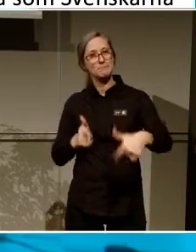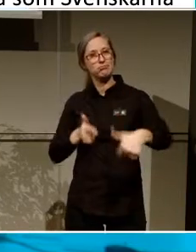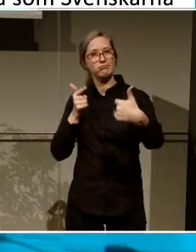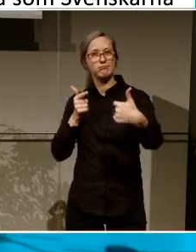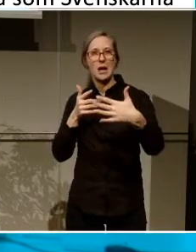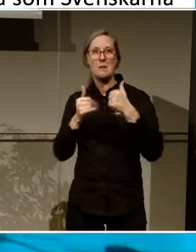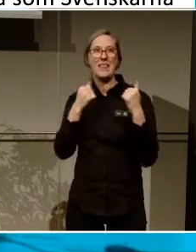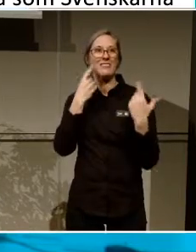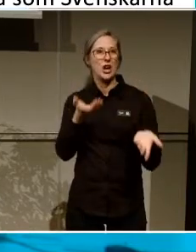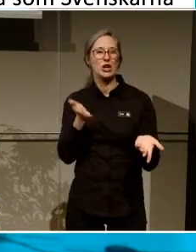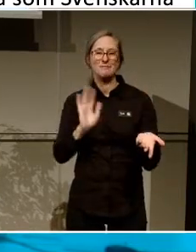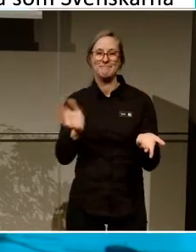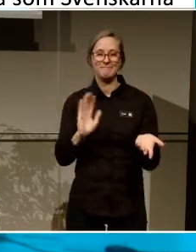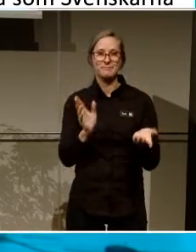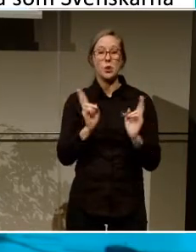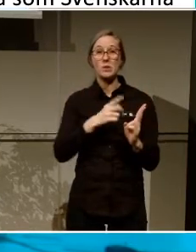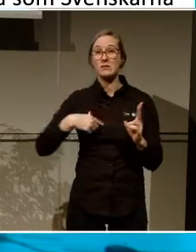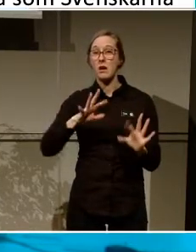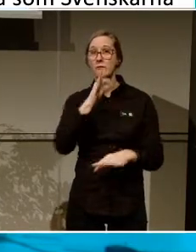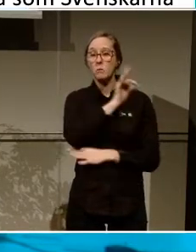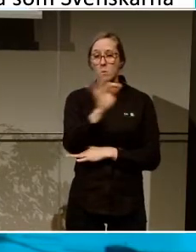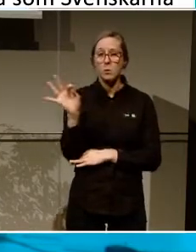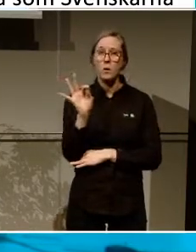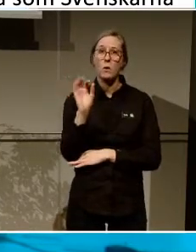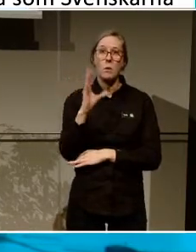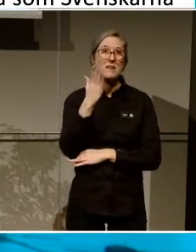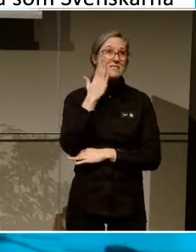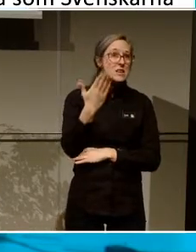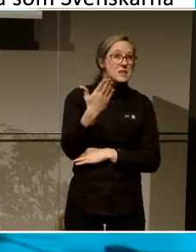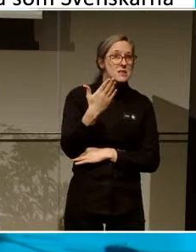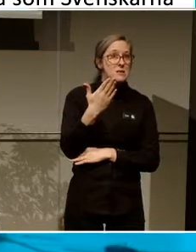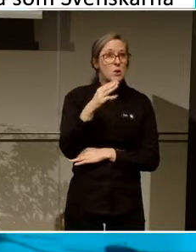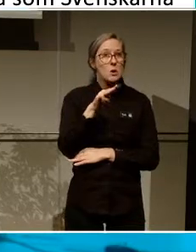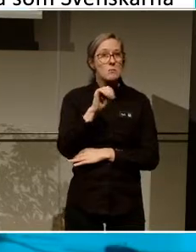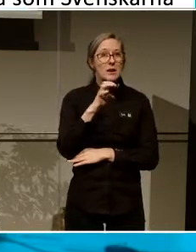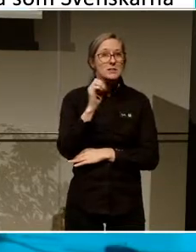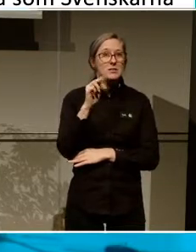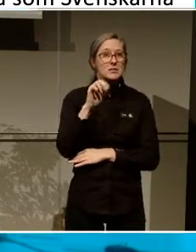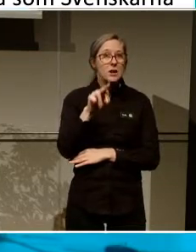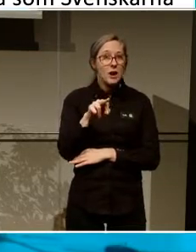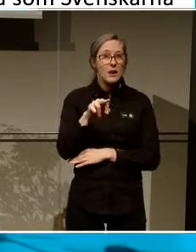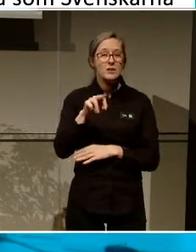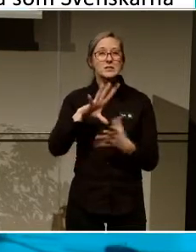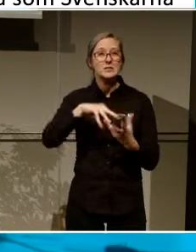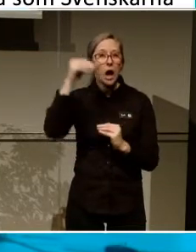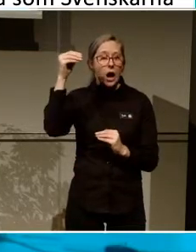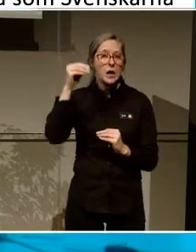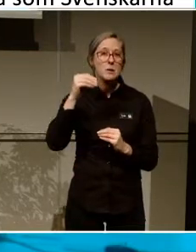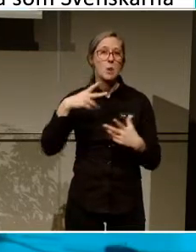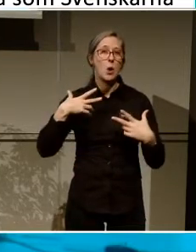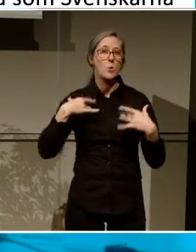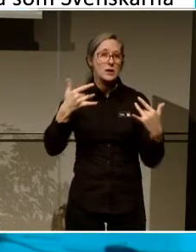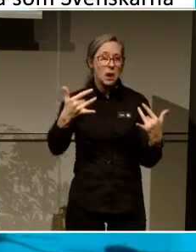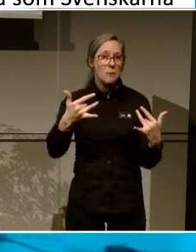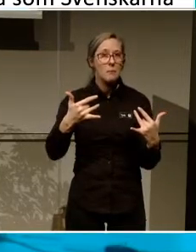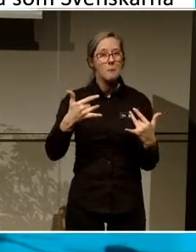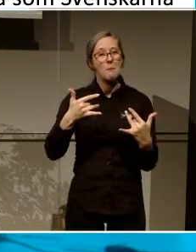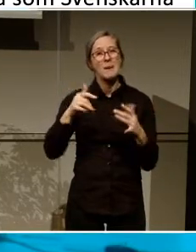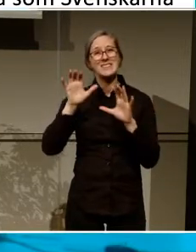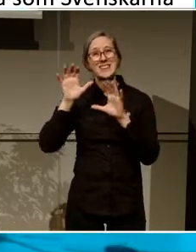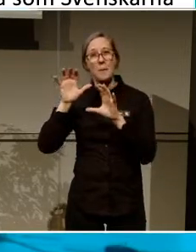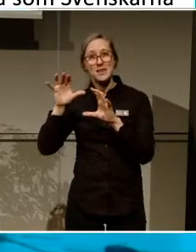har vi dessutom frågat om Facebook Messenger, Skype, WhatsApp och Snapchat. Om